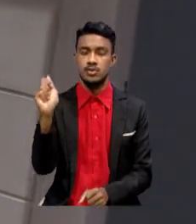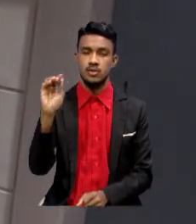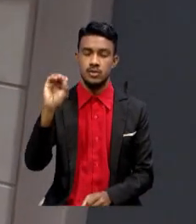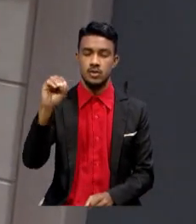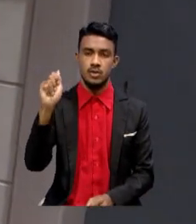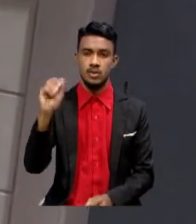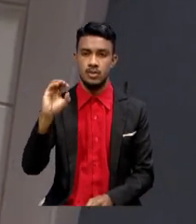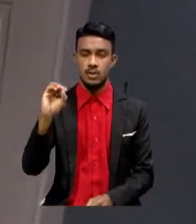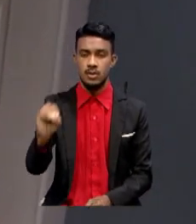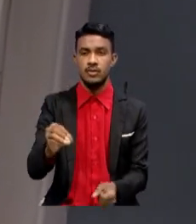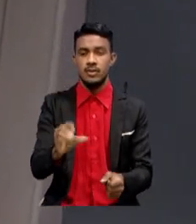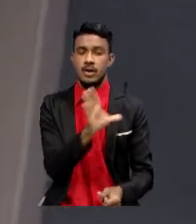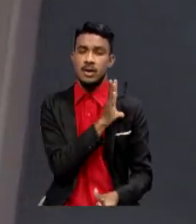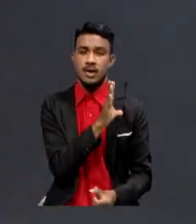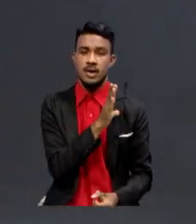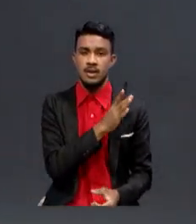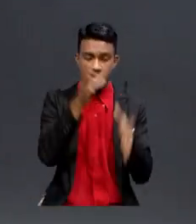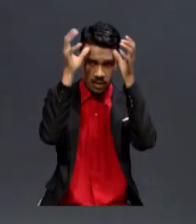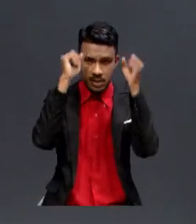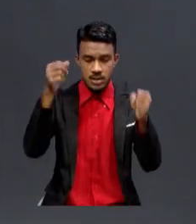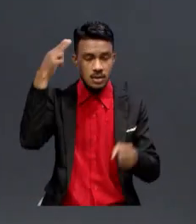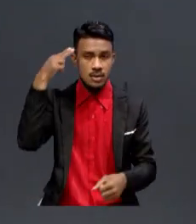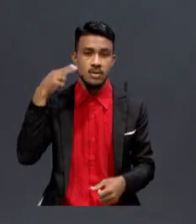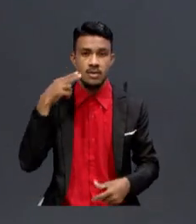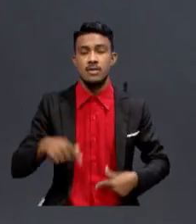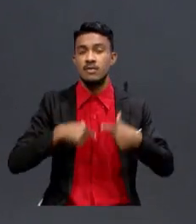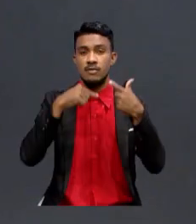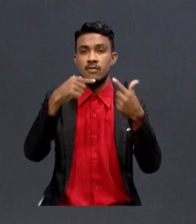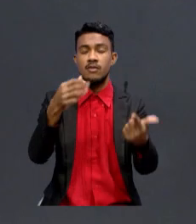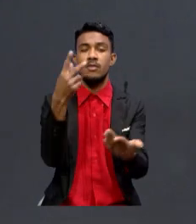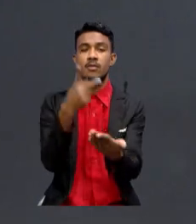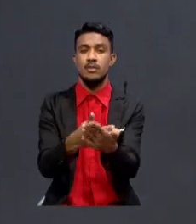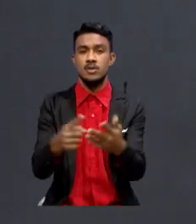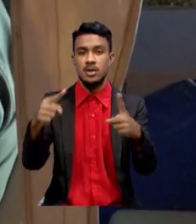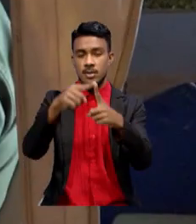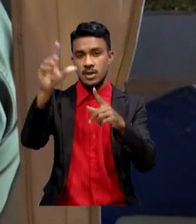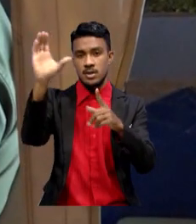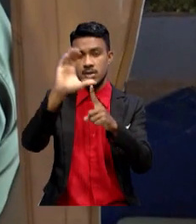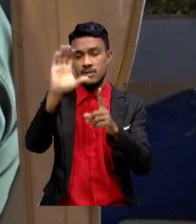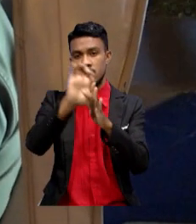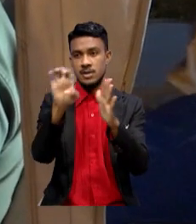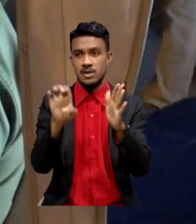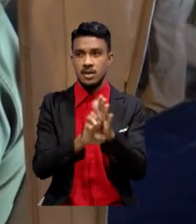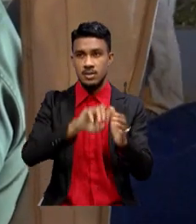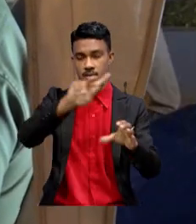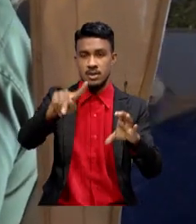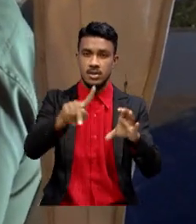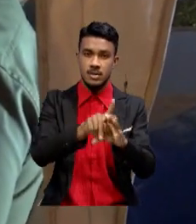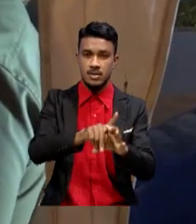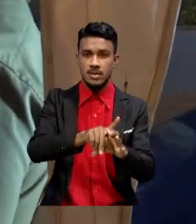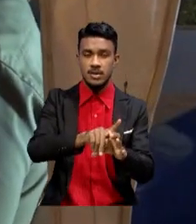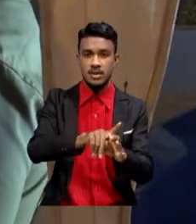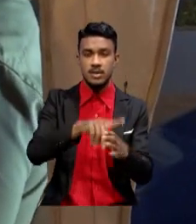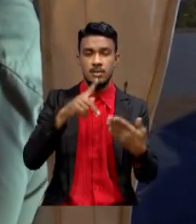ia aredores GMNTV, ho de entrega proposta ba sefe estado, hafoin Presidente Republika participa ia programa grande